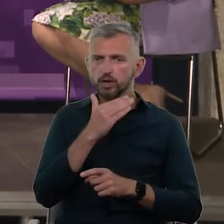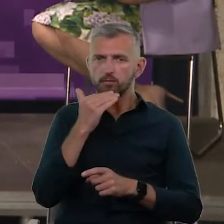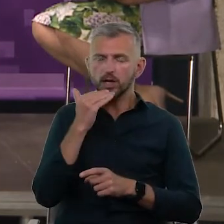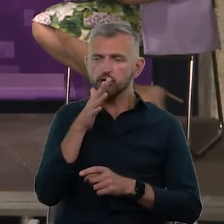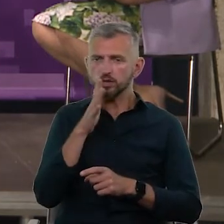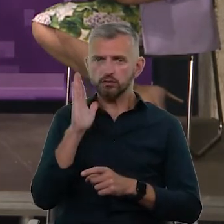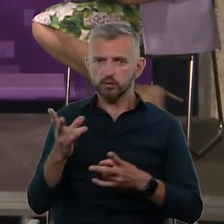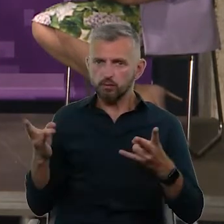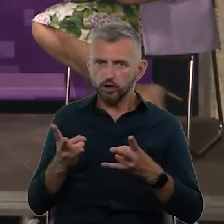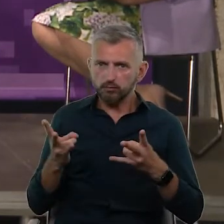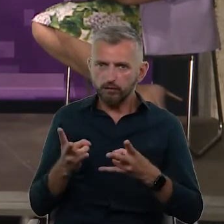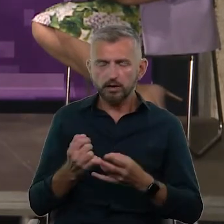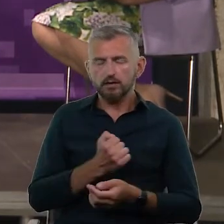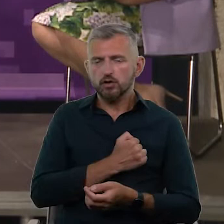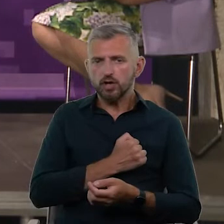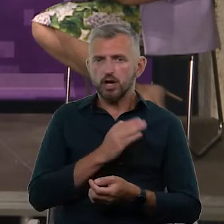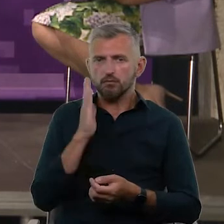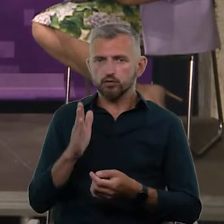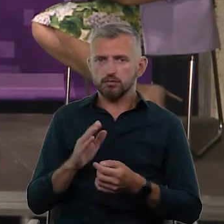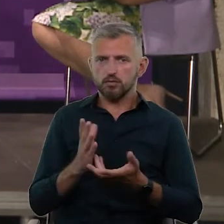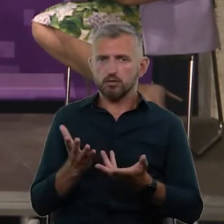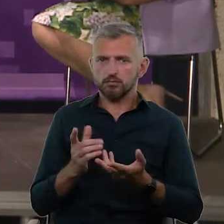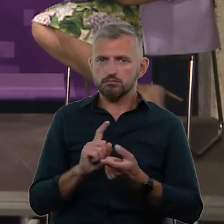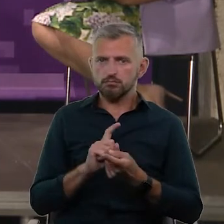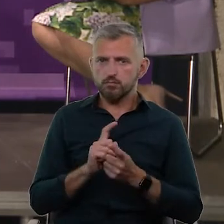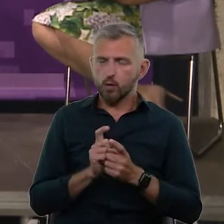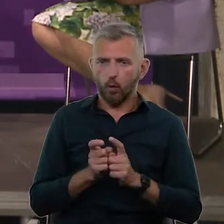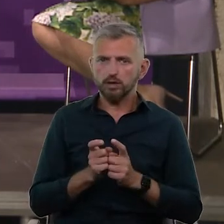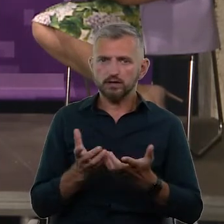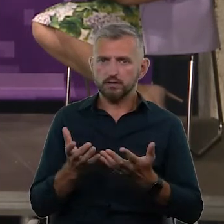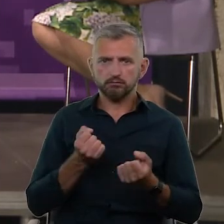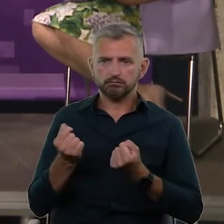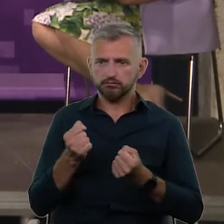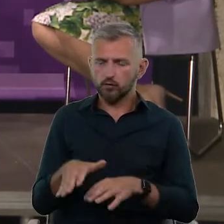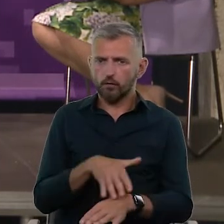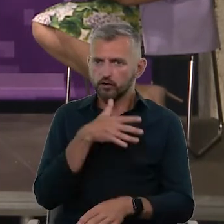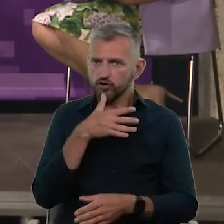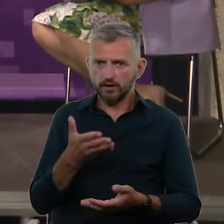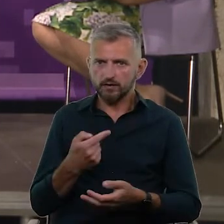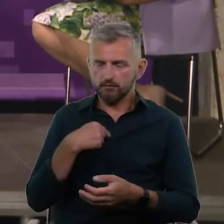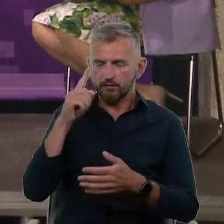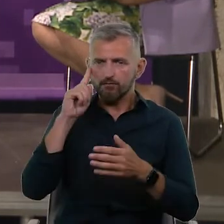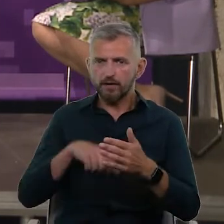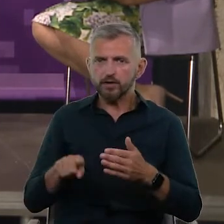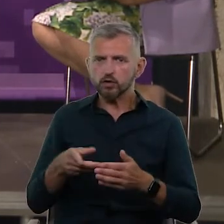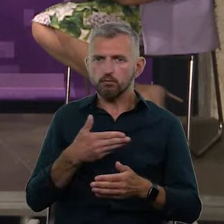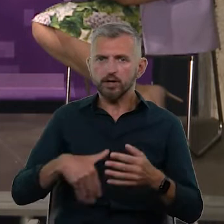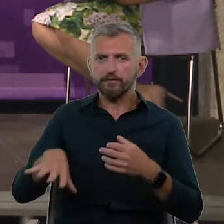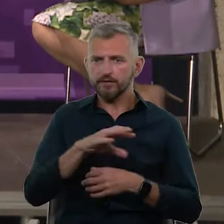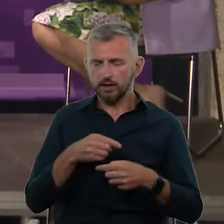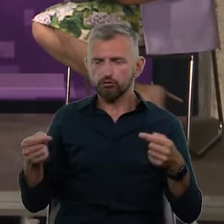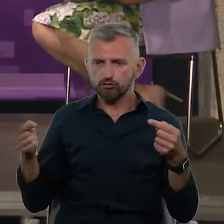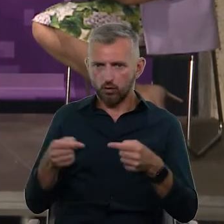часу потребувати. На жаль, ми будемо боротися. Я думаю, що тривалий час, але ми впевнені, що ми всіх